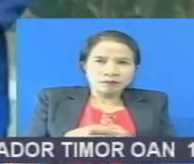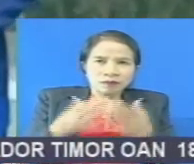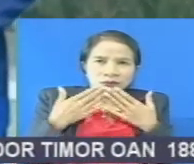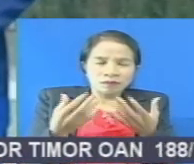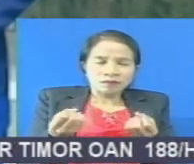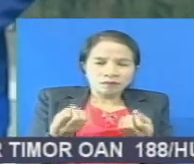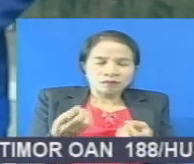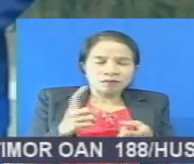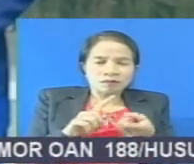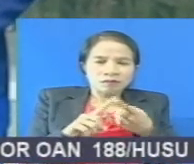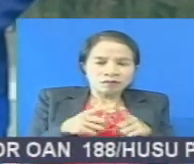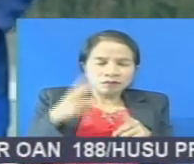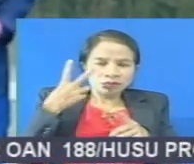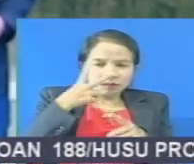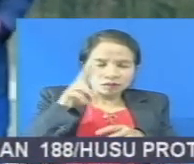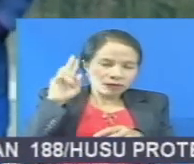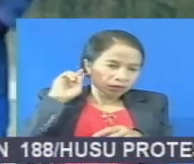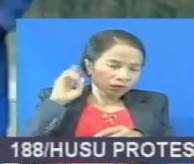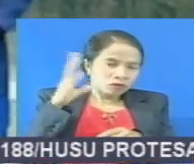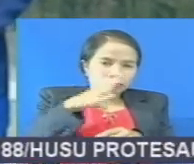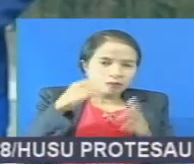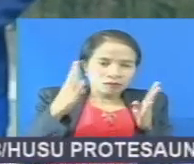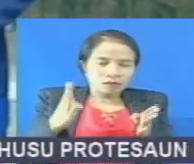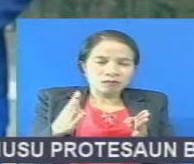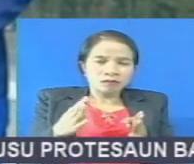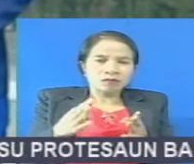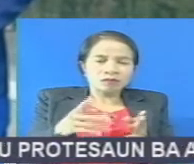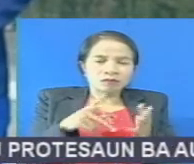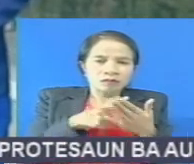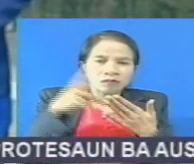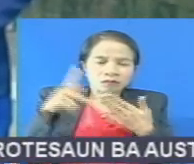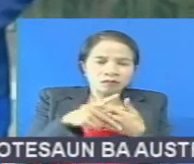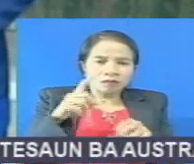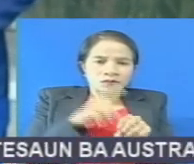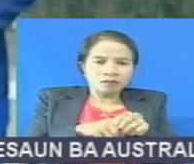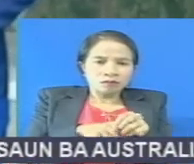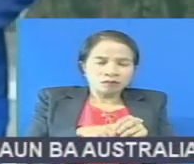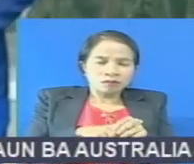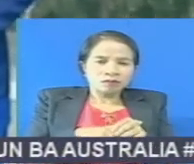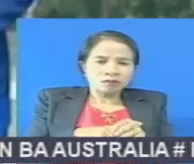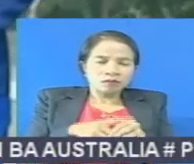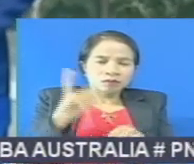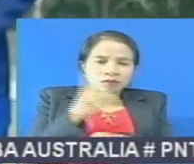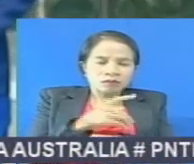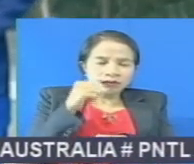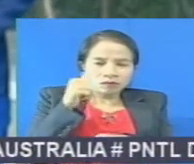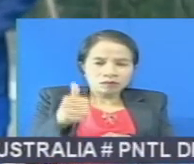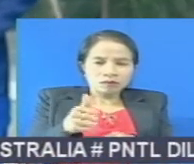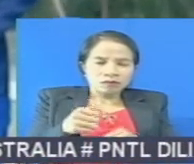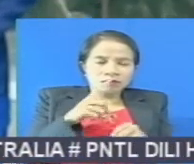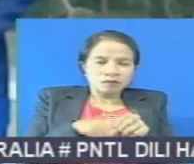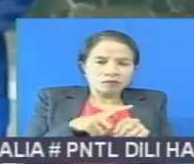Obrigado para maluk telespectadores sira filha falio hau Manuel Alves ya programa previsão tempo ba edição lorong aban inyang. Maluk sira